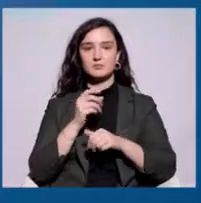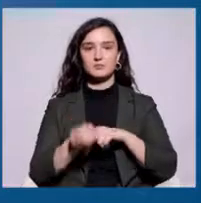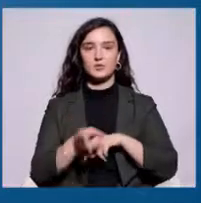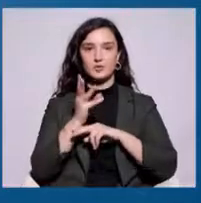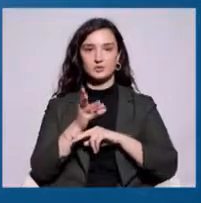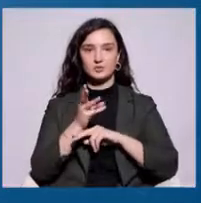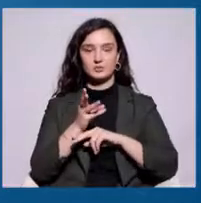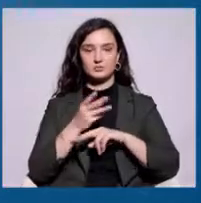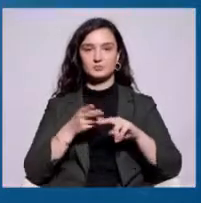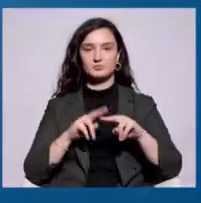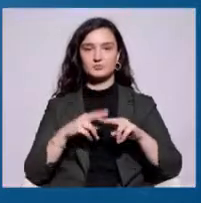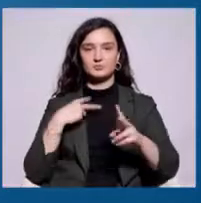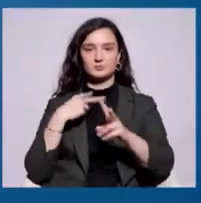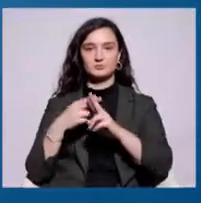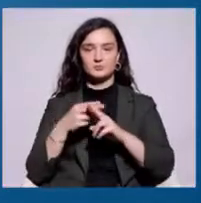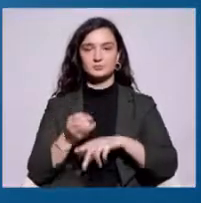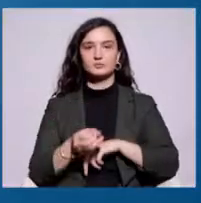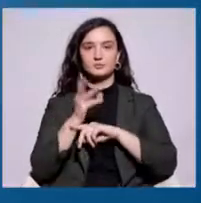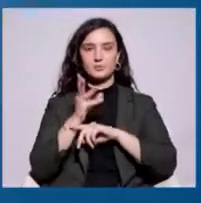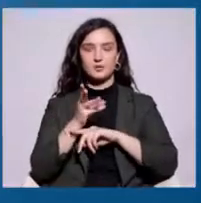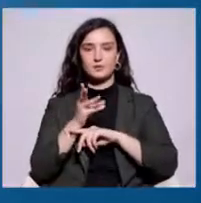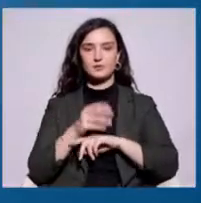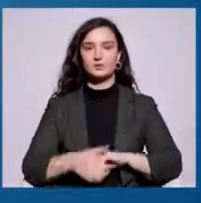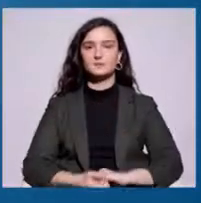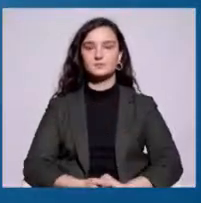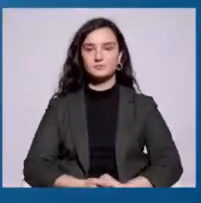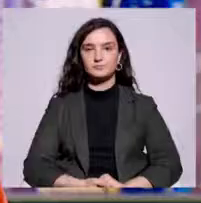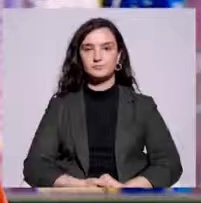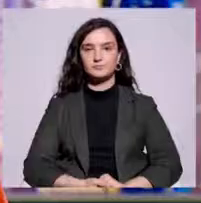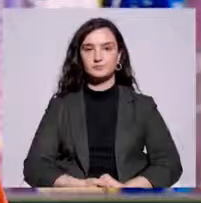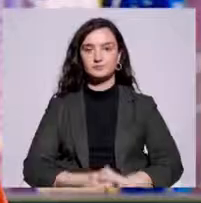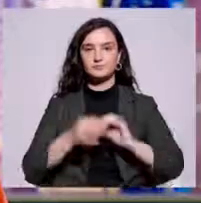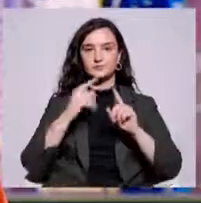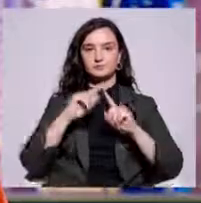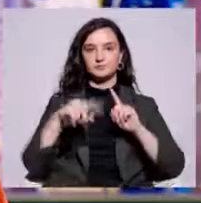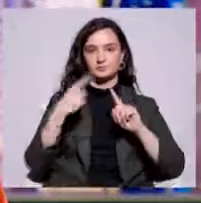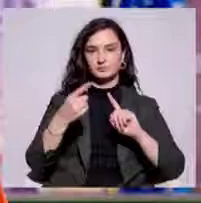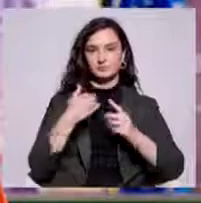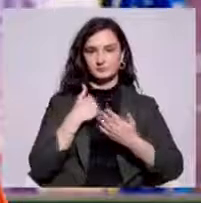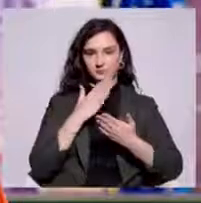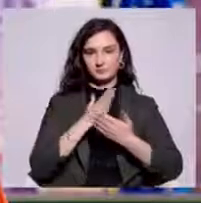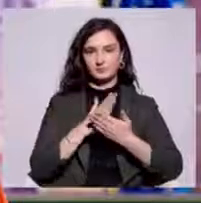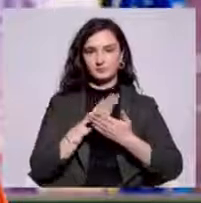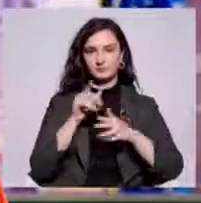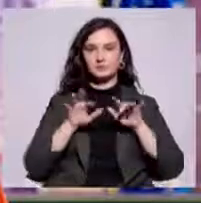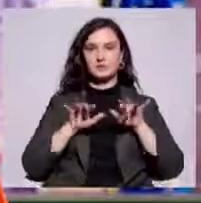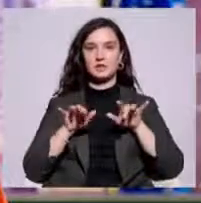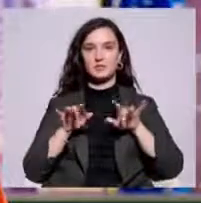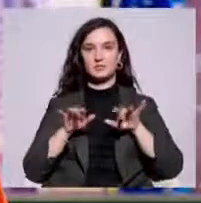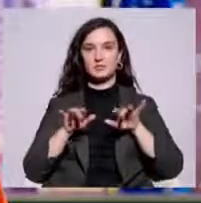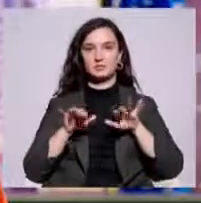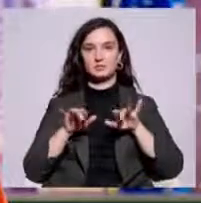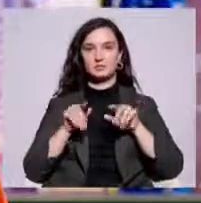პროექტორი. Together, Zach, projector. And next, we have keyboard.